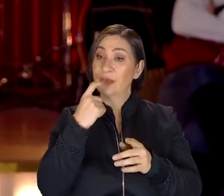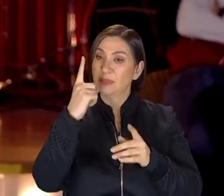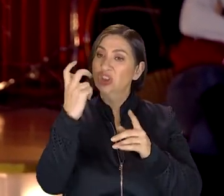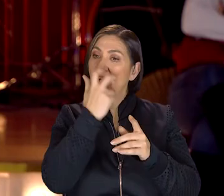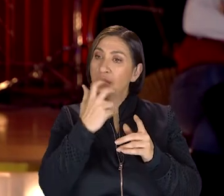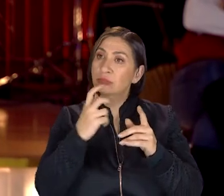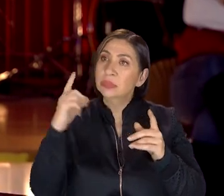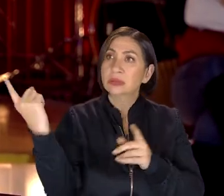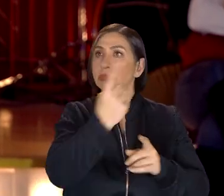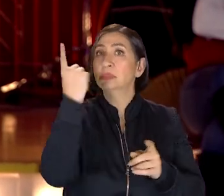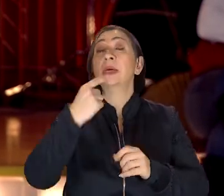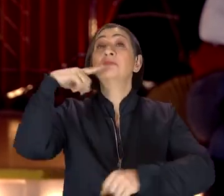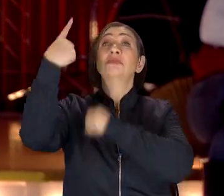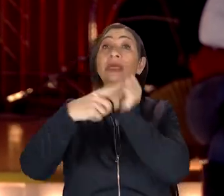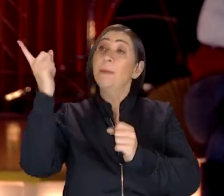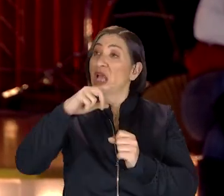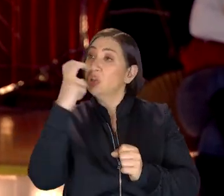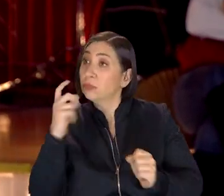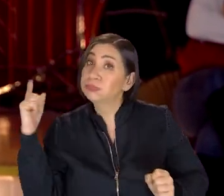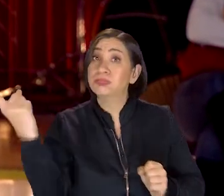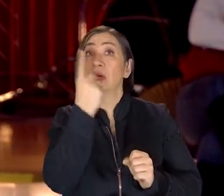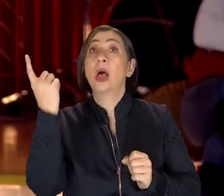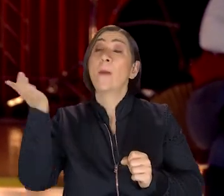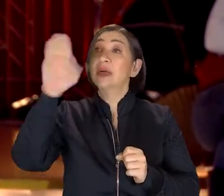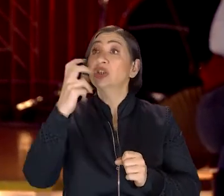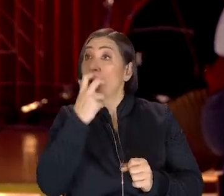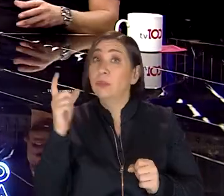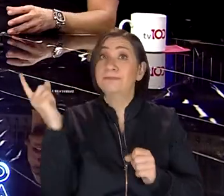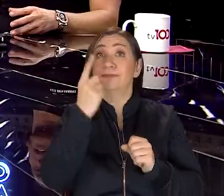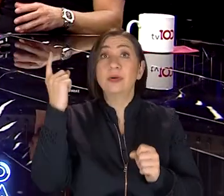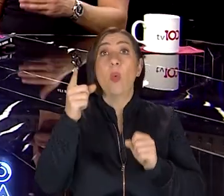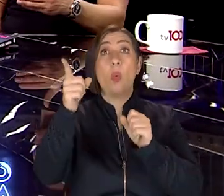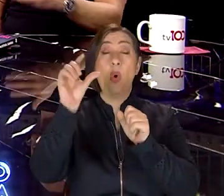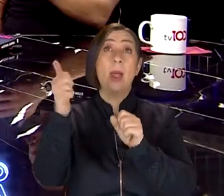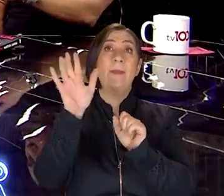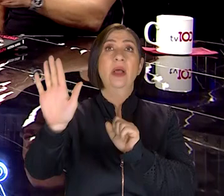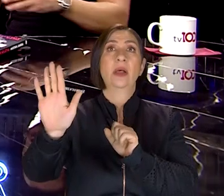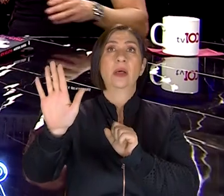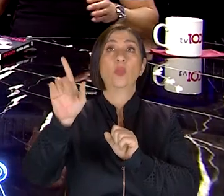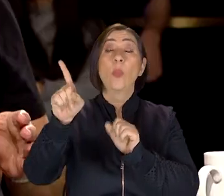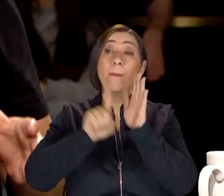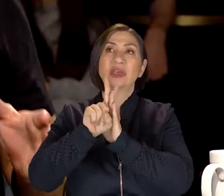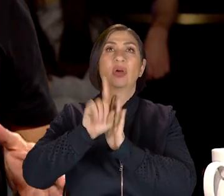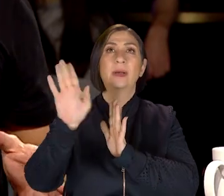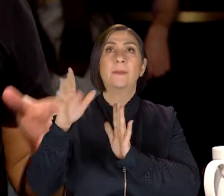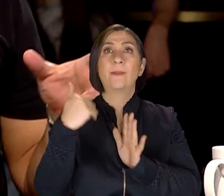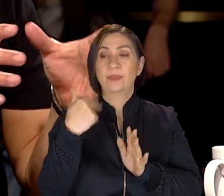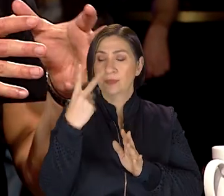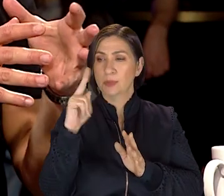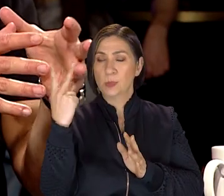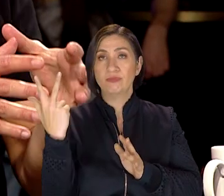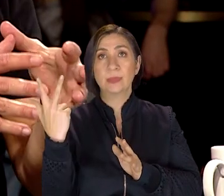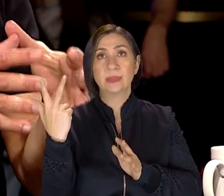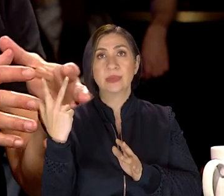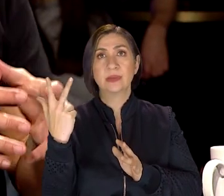şarkım dolaşıyor. Gelecek sene de bir şarkım dolaşıyor. Ondan sonraki sene de tabii bir şarkım. Tabii ki. Oradaki istikrar. Eyvallah, doğru söylüyorsun. Ben 2003'te